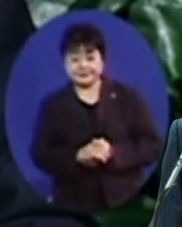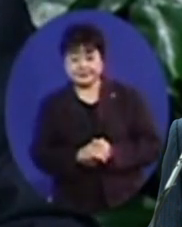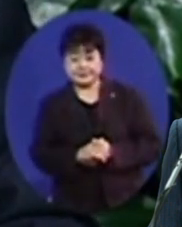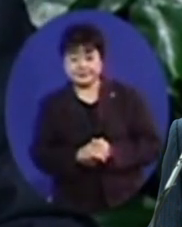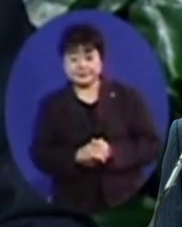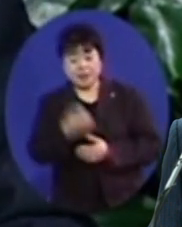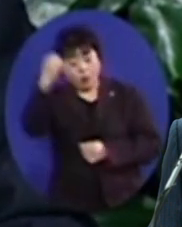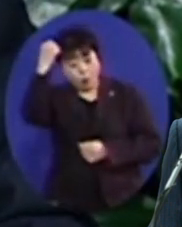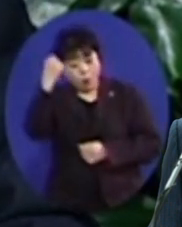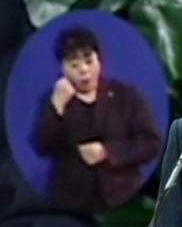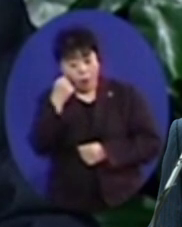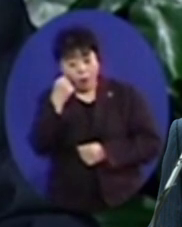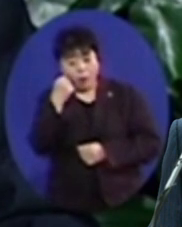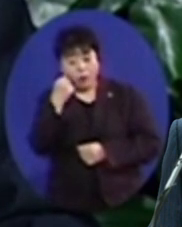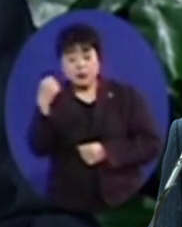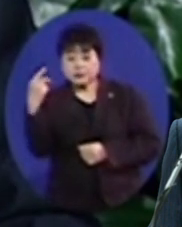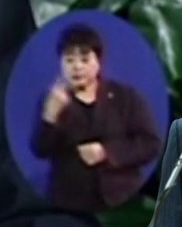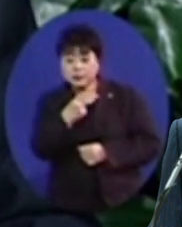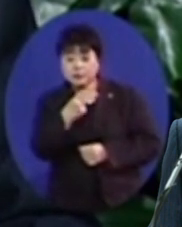외워서